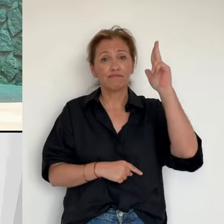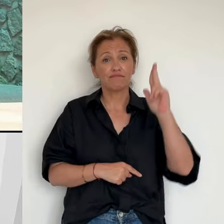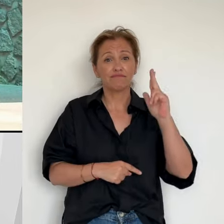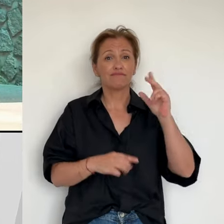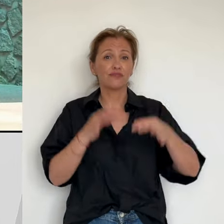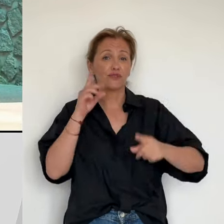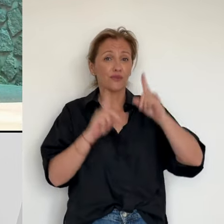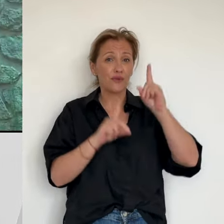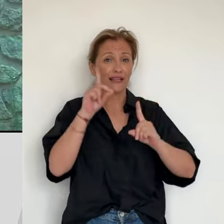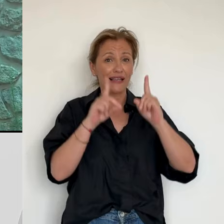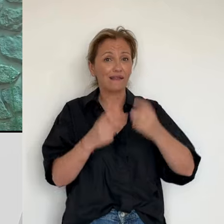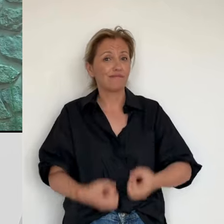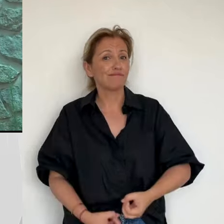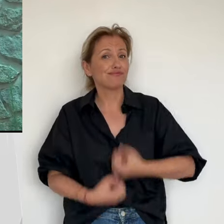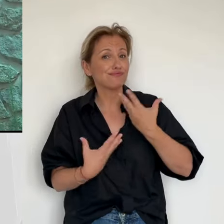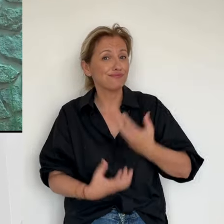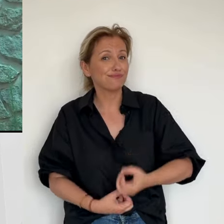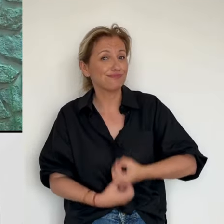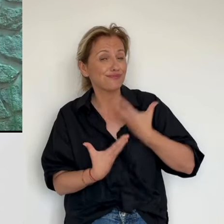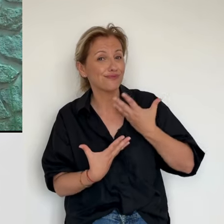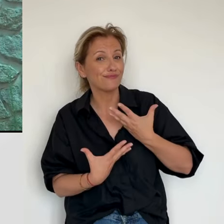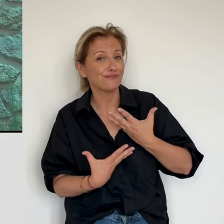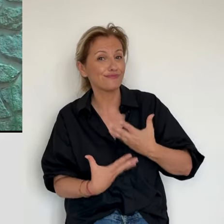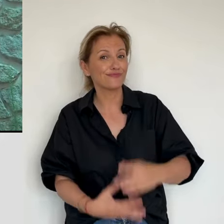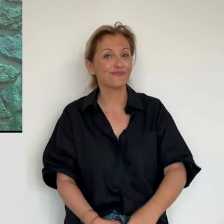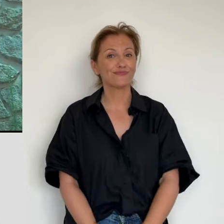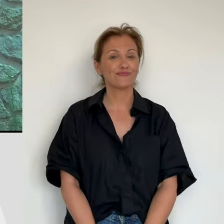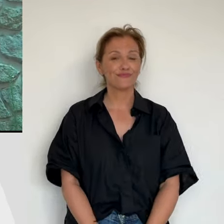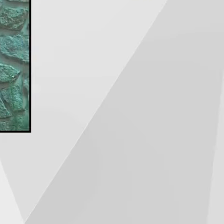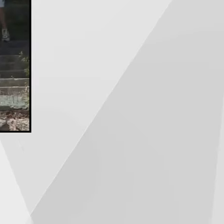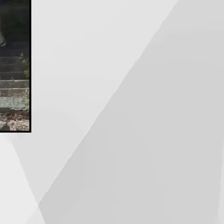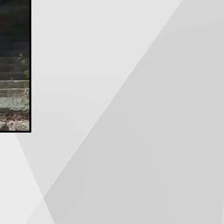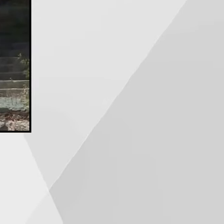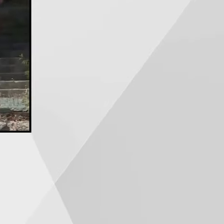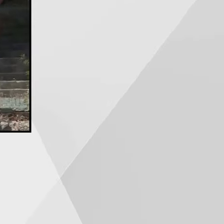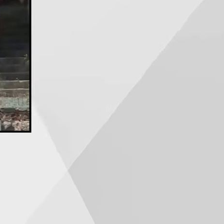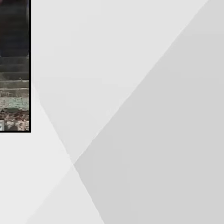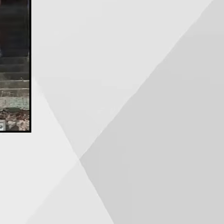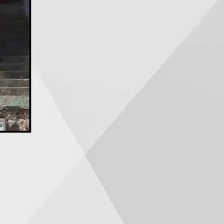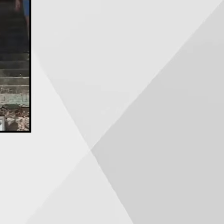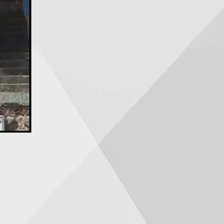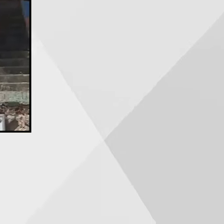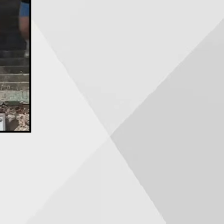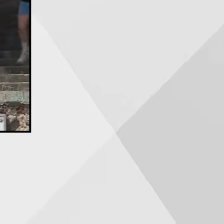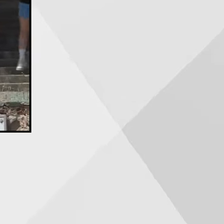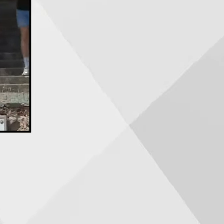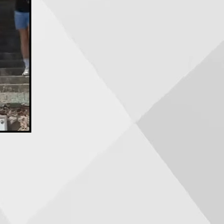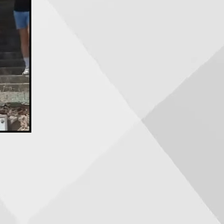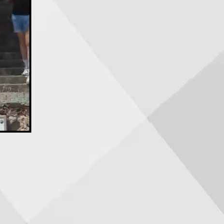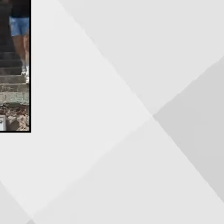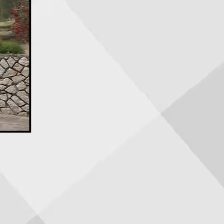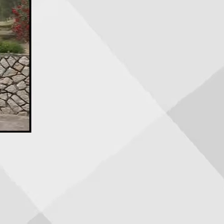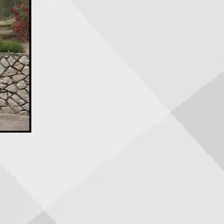sur la planche. Plus de 2200 lycéens poursuivent leurs épreuves la semaine prochaine et jusqu'au début juillet pour le grand oral.